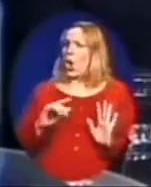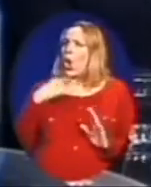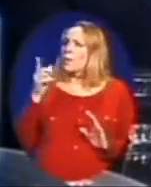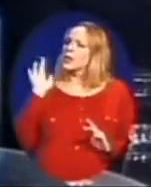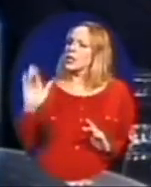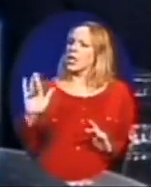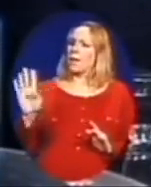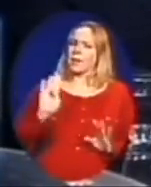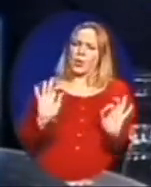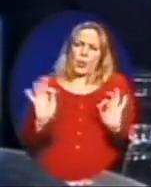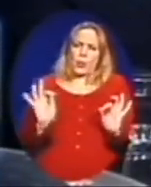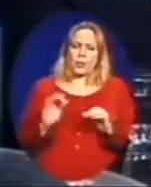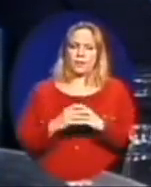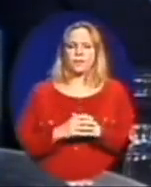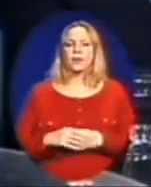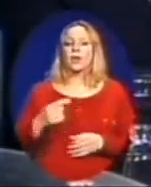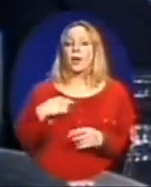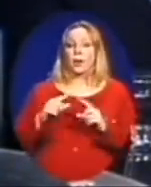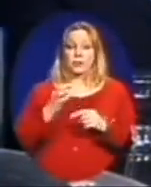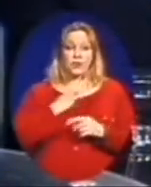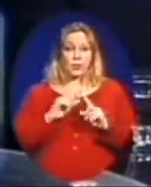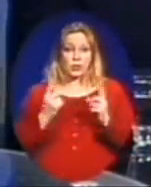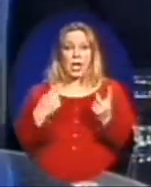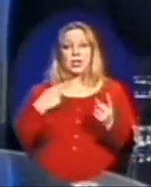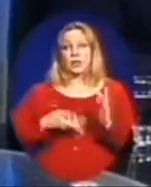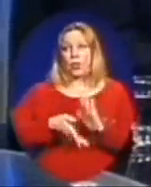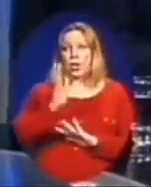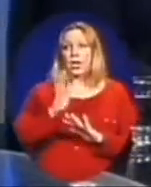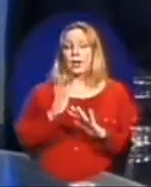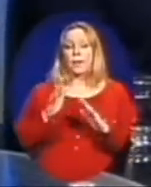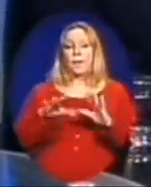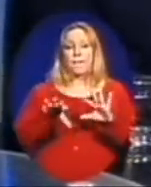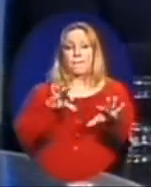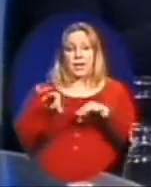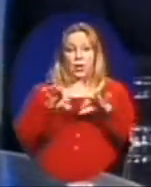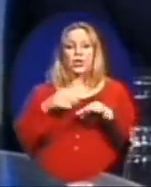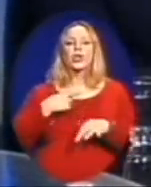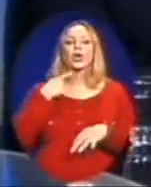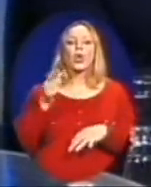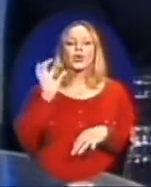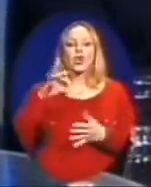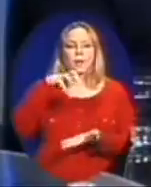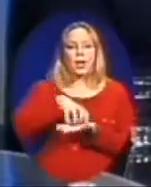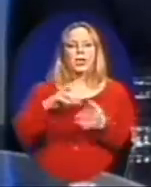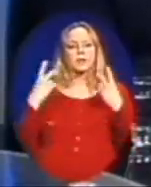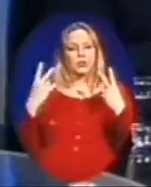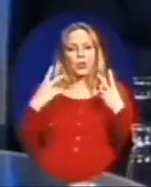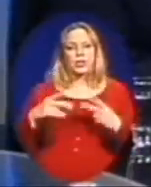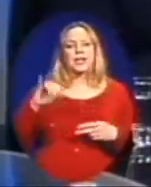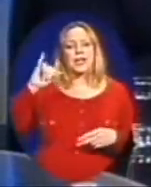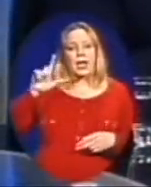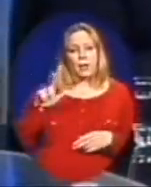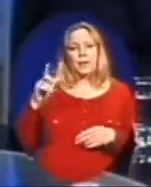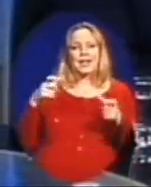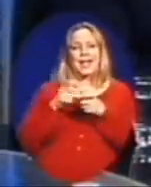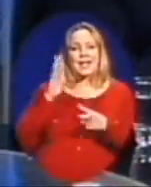אחת בגנותו של ראש הממשלה. מה שמוזר לי, ירון, אנחנו הולכים בעצם לבחירות שהקול של המרכז מאוד מאוד משמעותי. יש את יאיר לפיד, יש את קדימה,